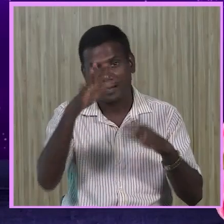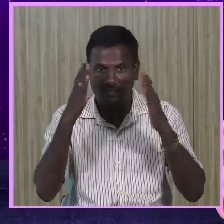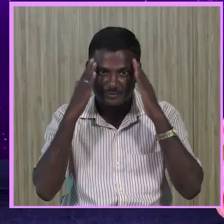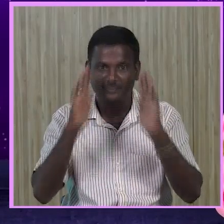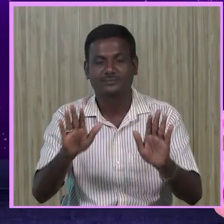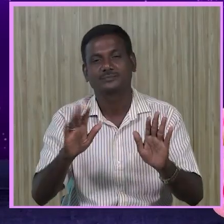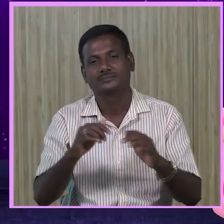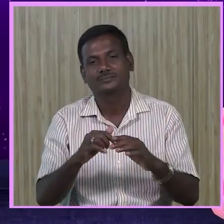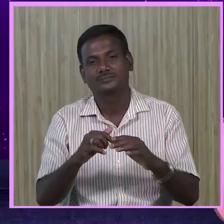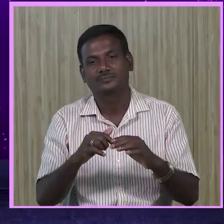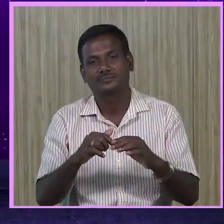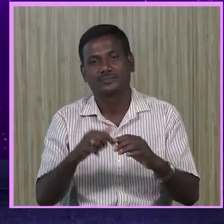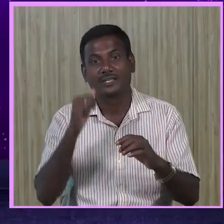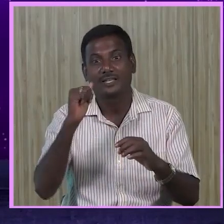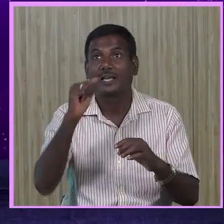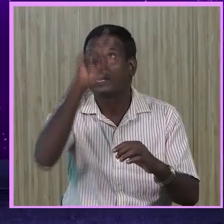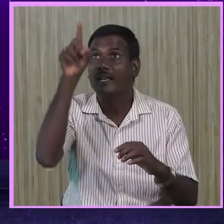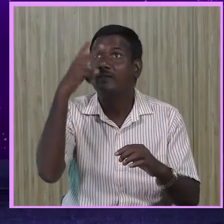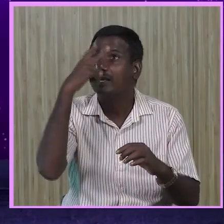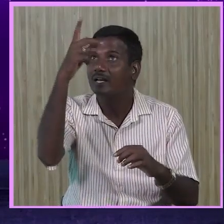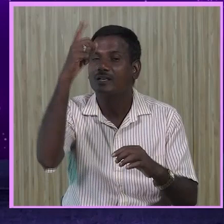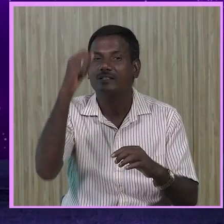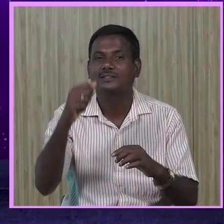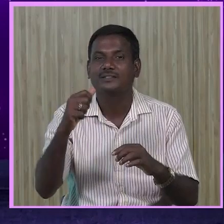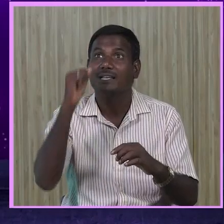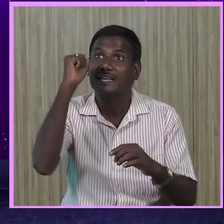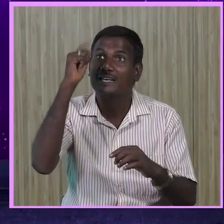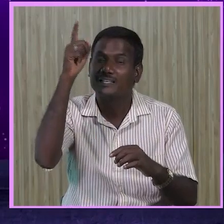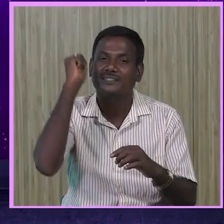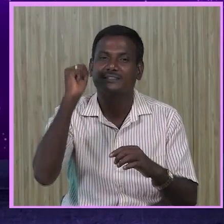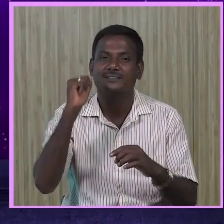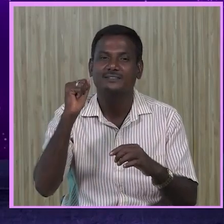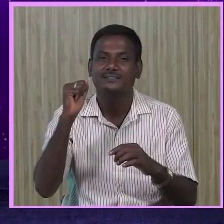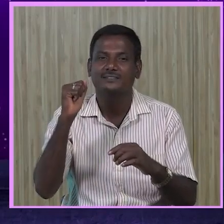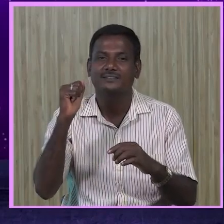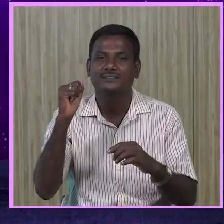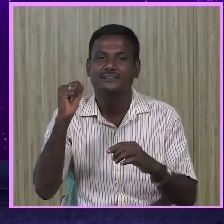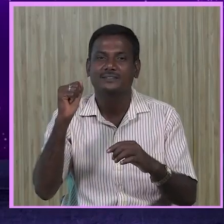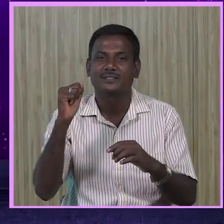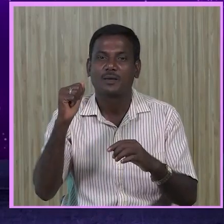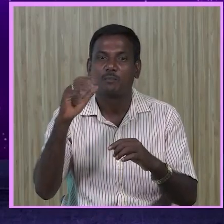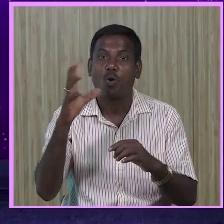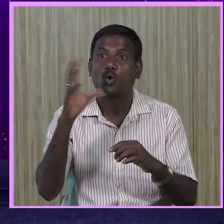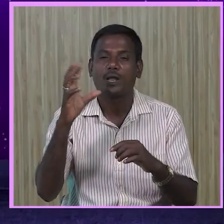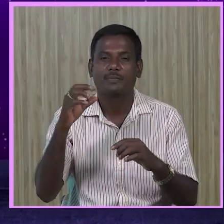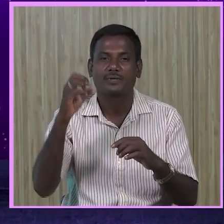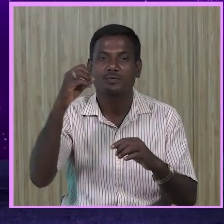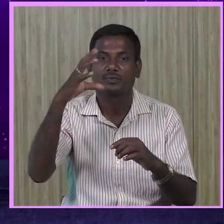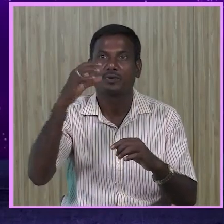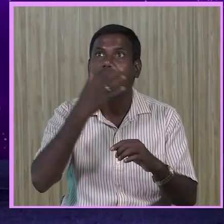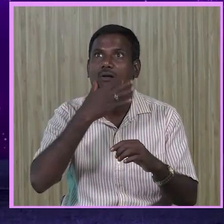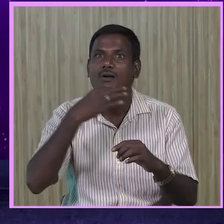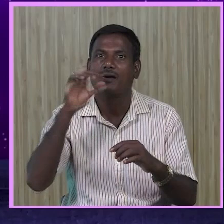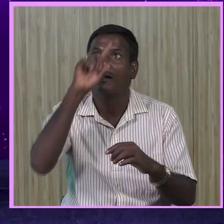இருக்குது. ஏன் நிலவை காமிக்கிறாங்க? அங்கே என்ன இருக்குது? பௌர்ணமி அன்னைக்கு அந்த நிலவோட